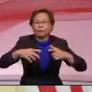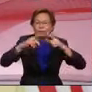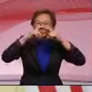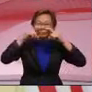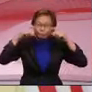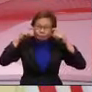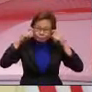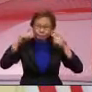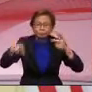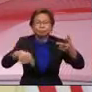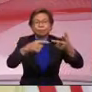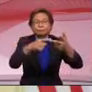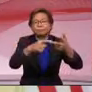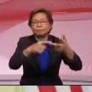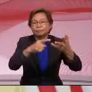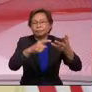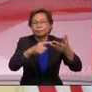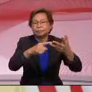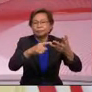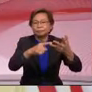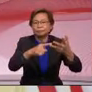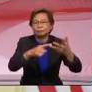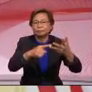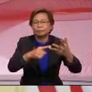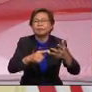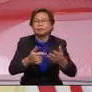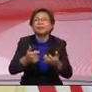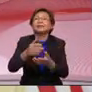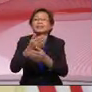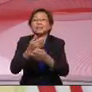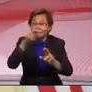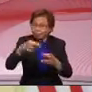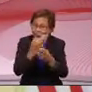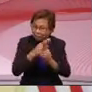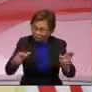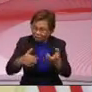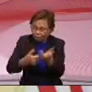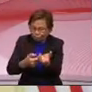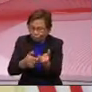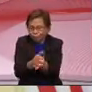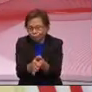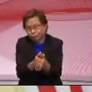pemakaian pelitup muka dan penyediaan hand sanitizer.